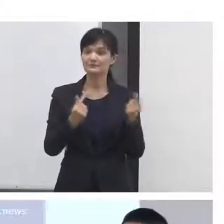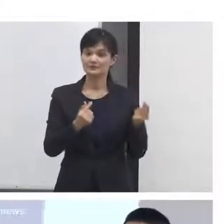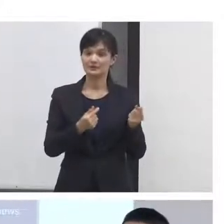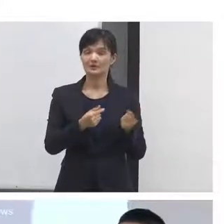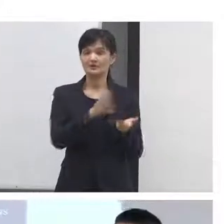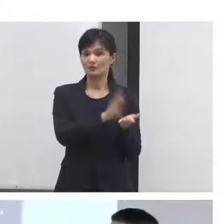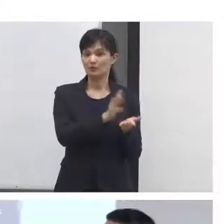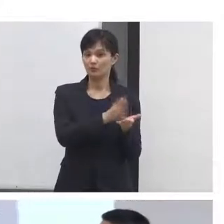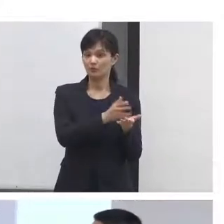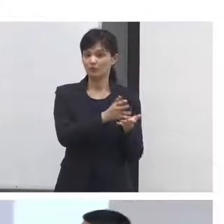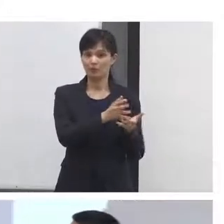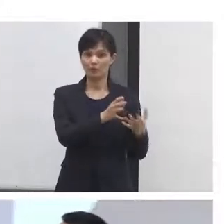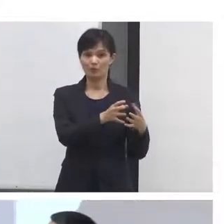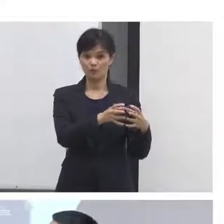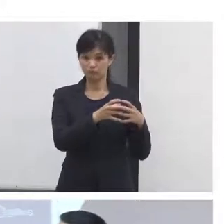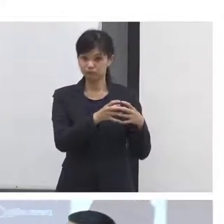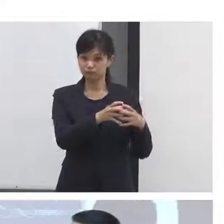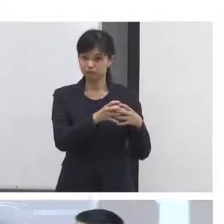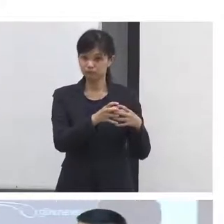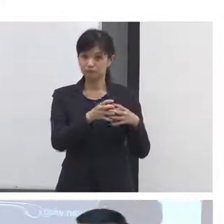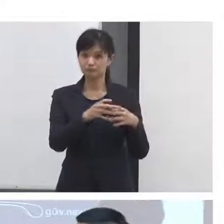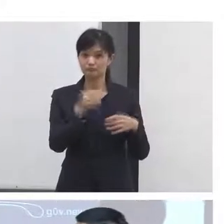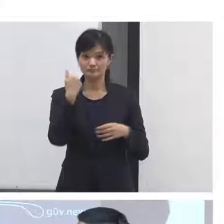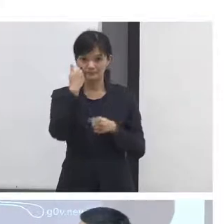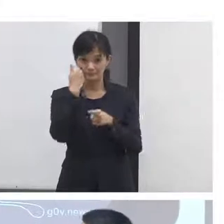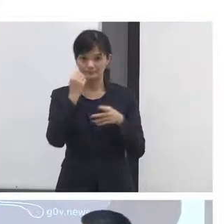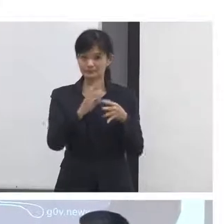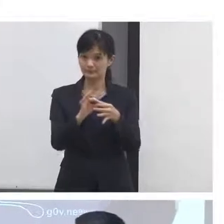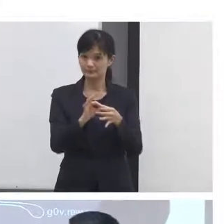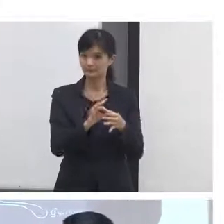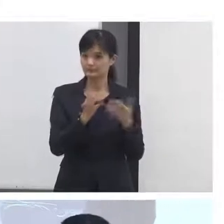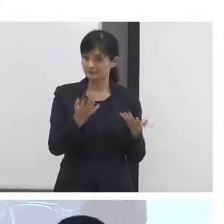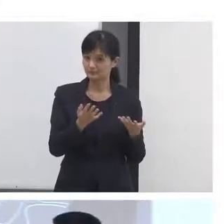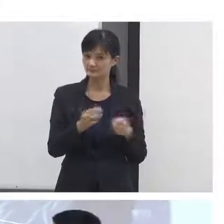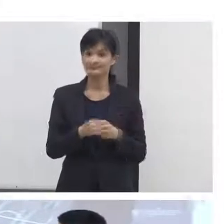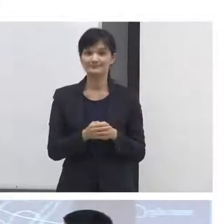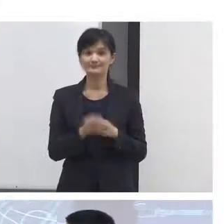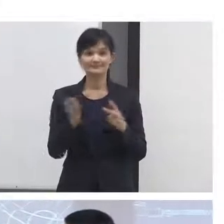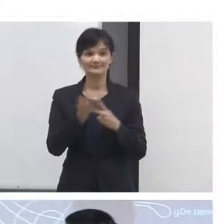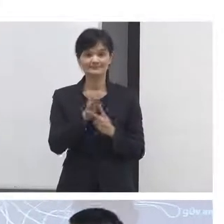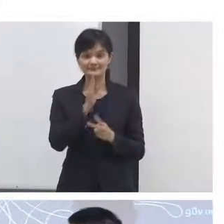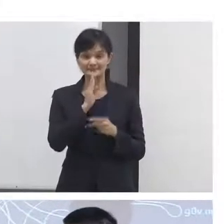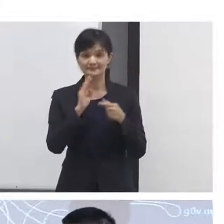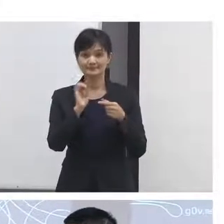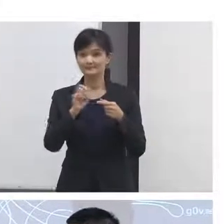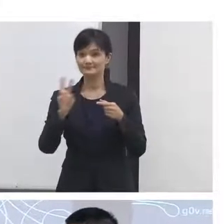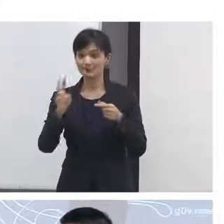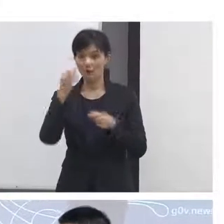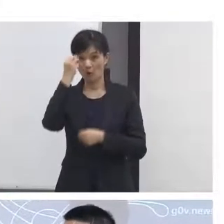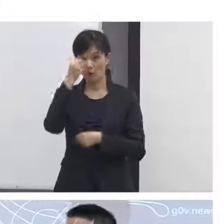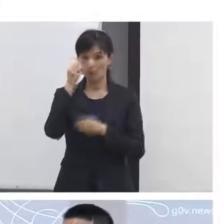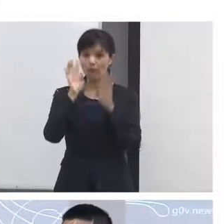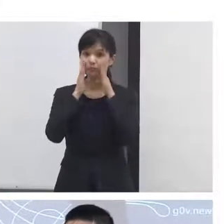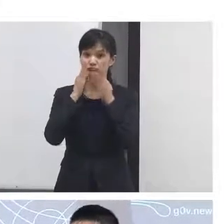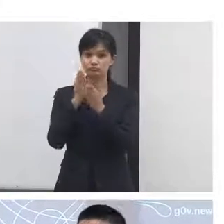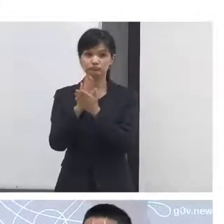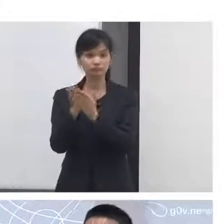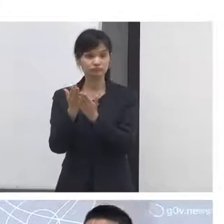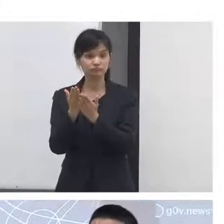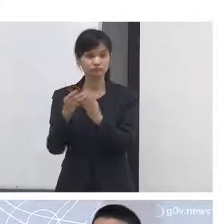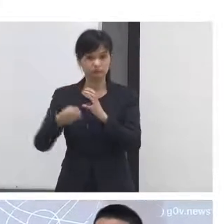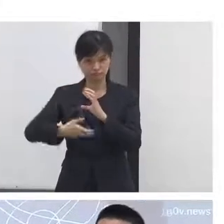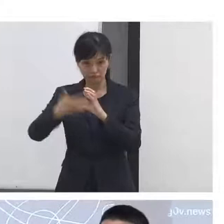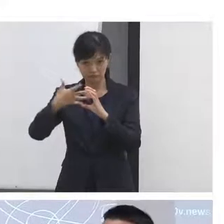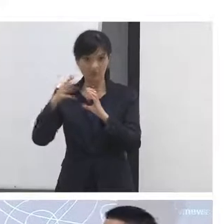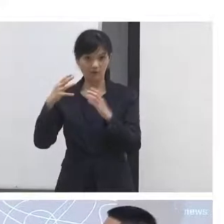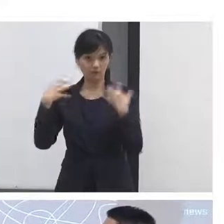讲邀约的群组，里面的人跟什么有连结呢？那时候我在想这件事情，或者说 G0V 的粉丝专业管理员是谁？里面的人